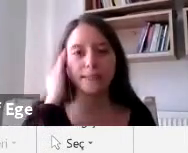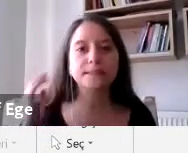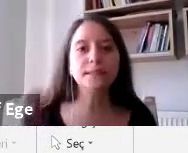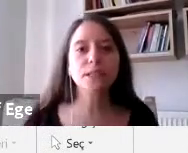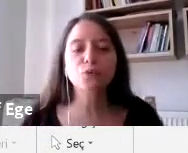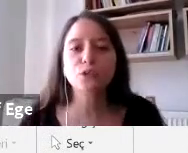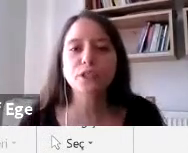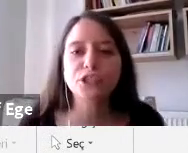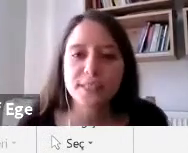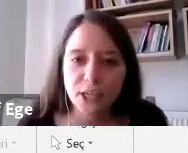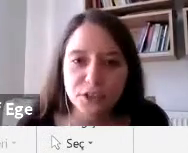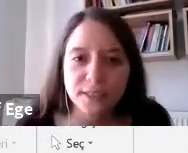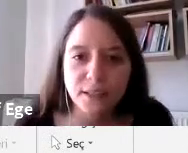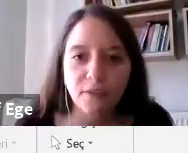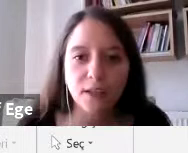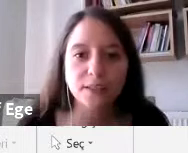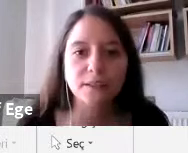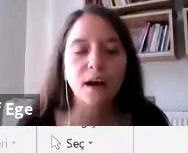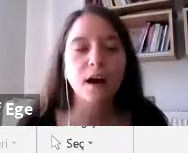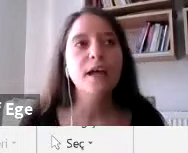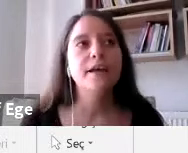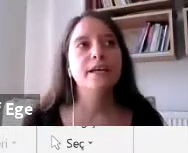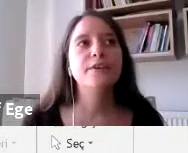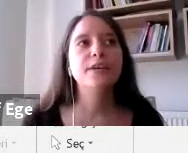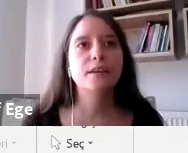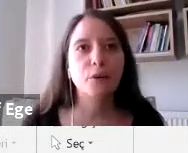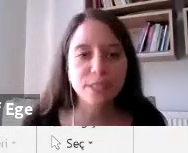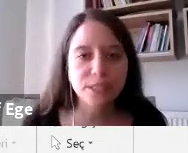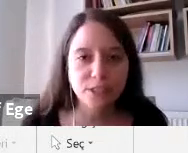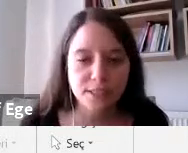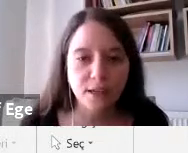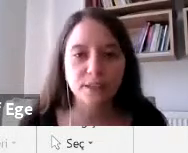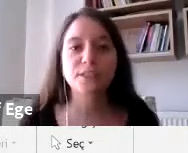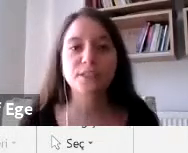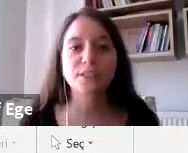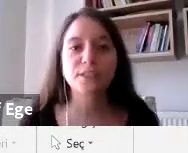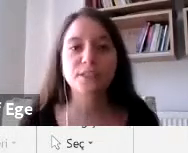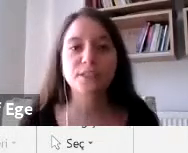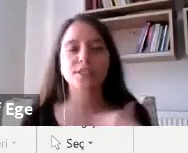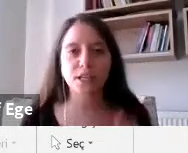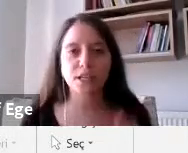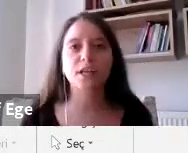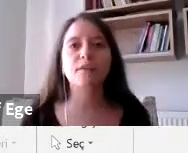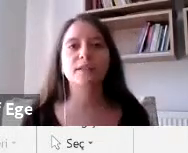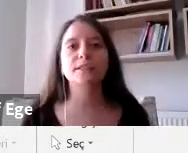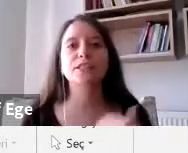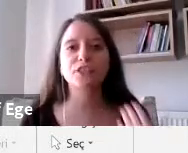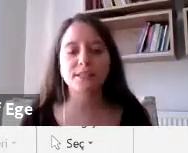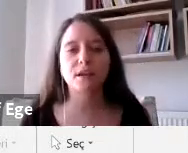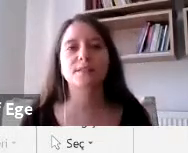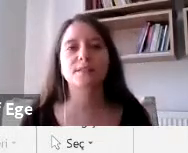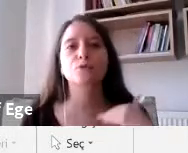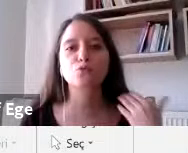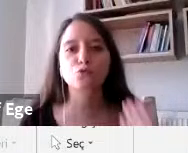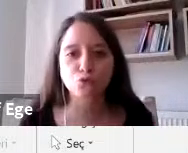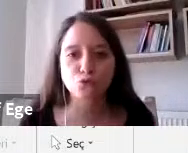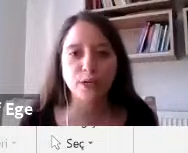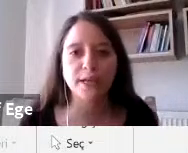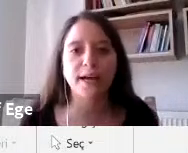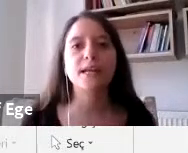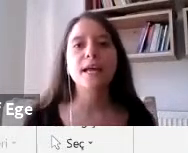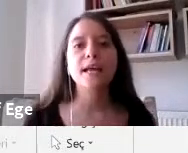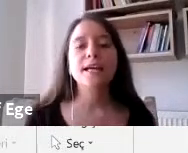de bahsettik. Bu cinsel şiddet davalarında verilen hapis cezaları, cinsel şiddet davalarındaki cezasızlık,